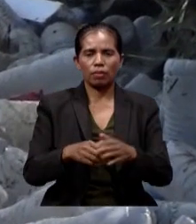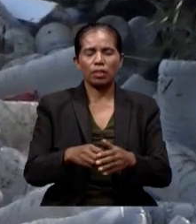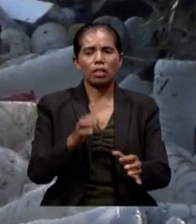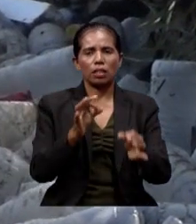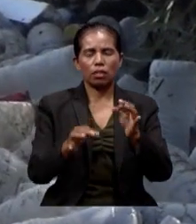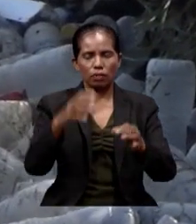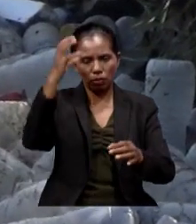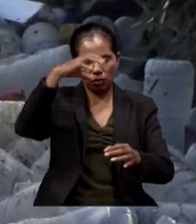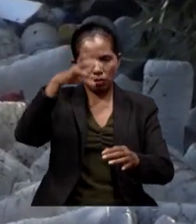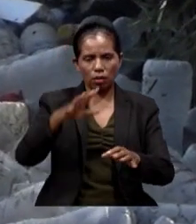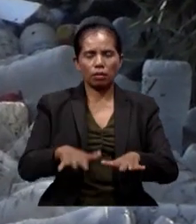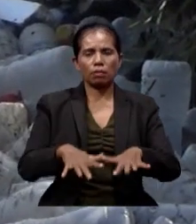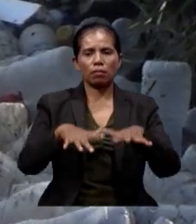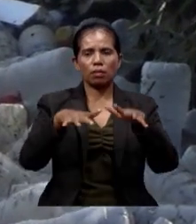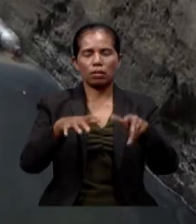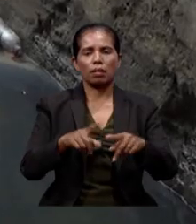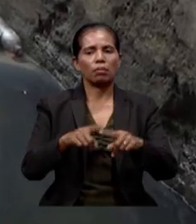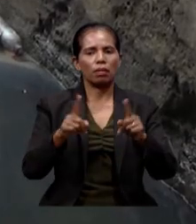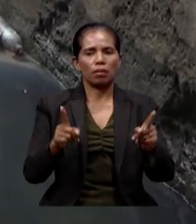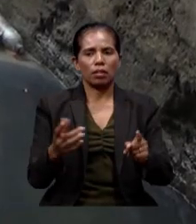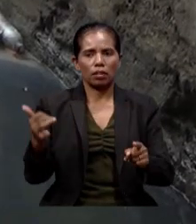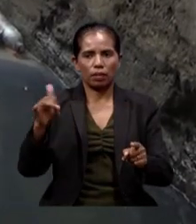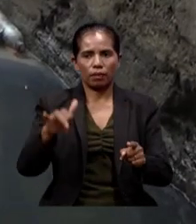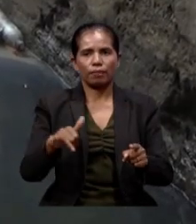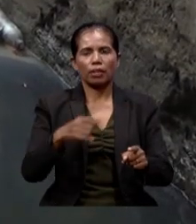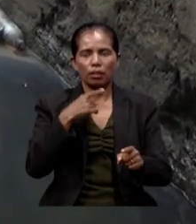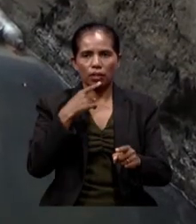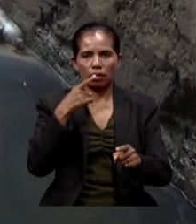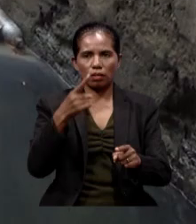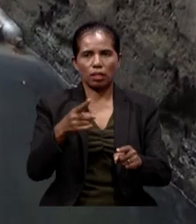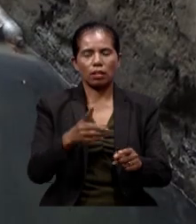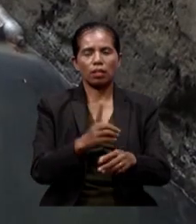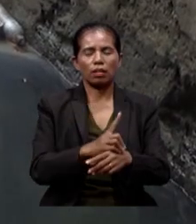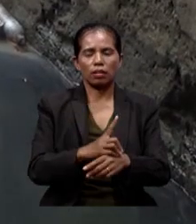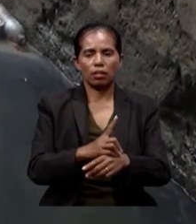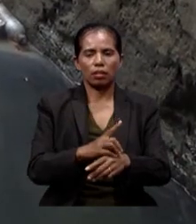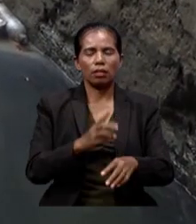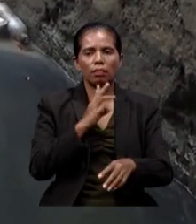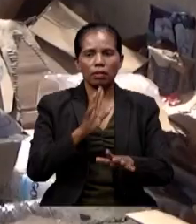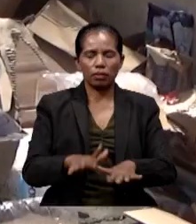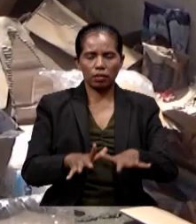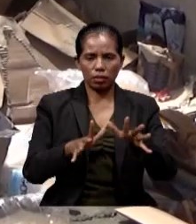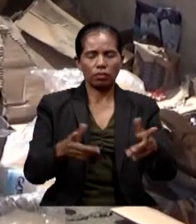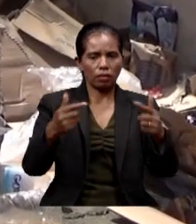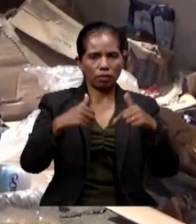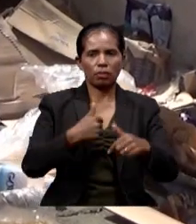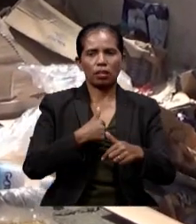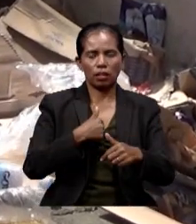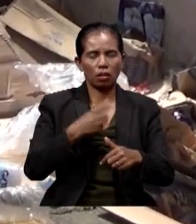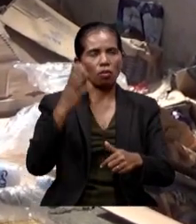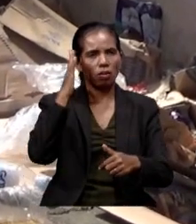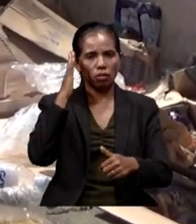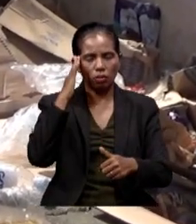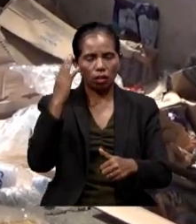bot dalam rumah mosu inundasaun mabe dalam rumah kita dehang inundasaun mabe dalam rumah file file majita dalam rumah kita soal lisu